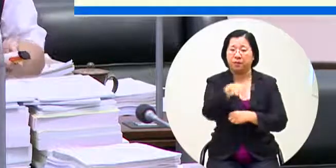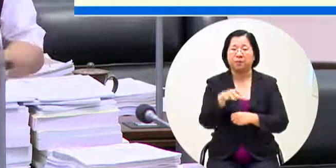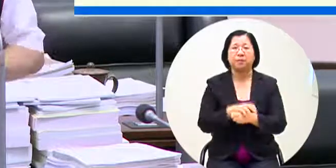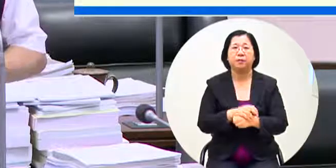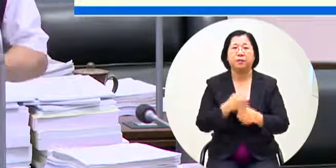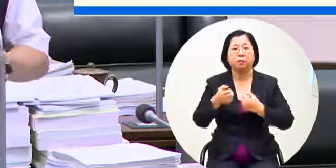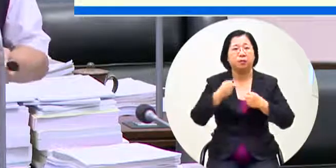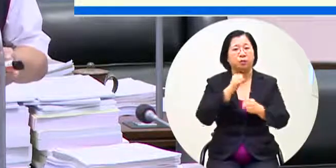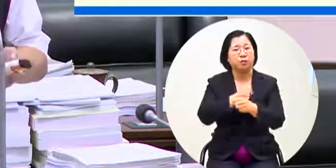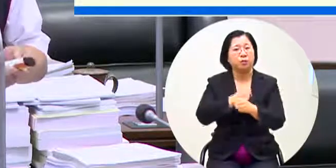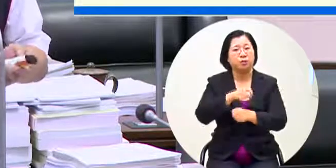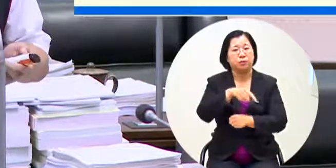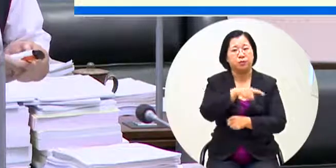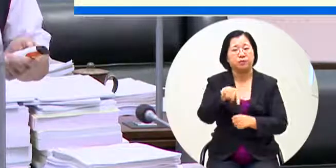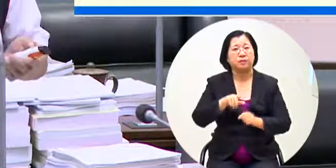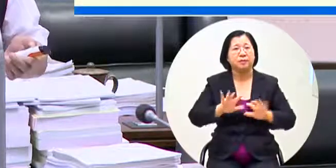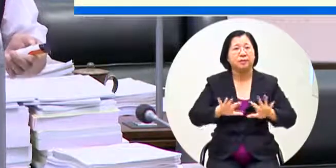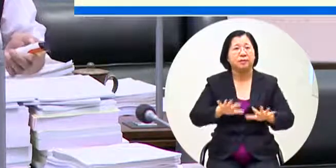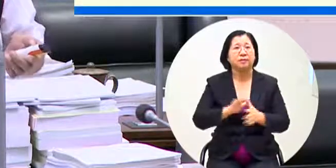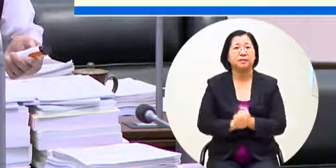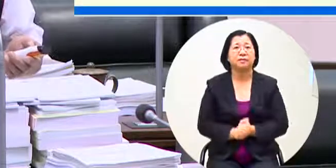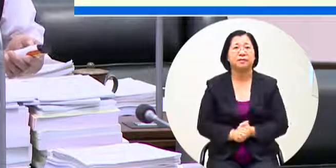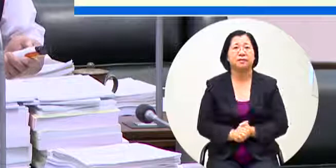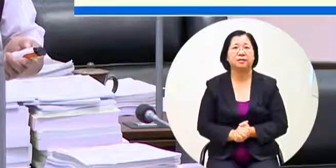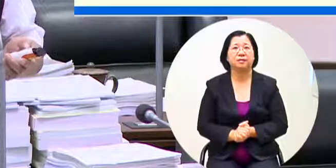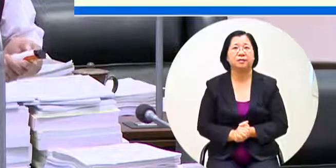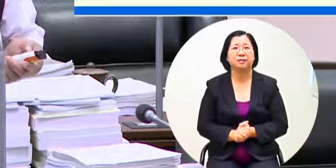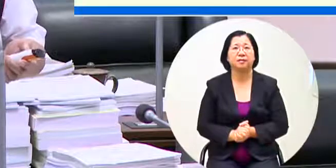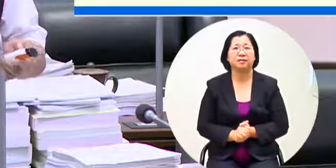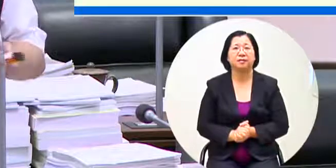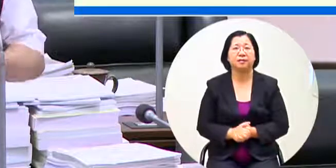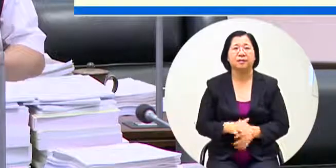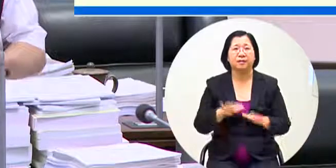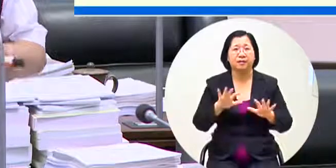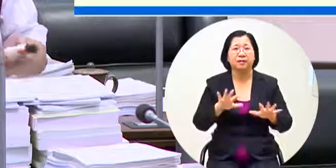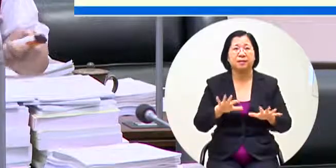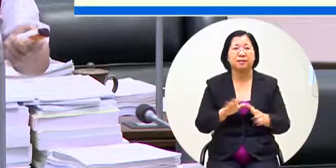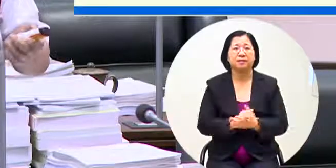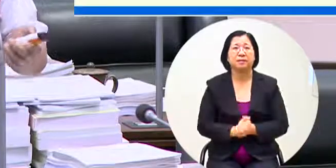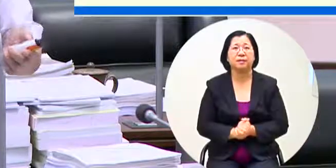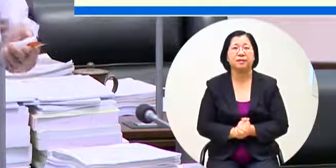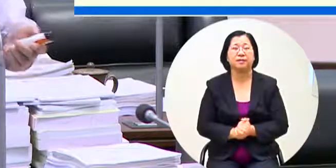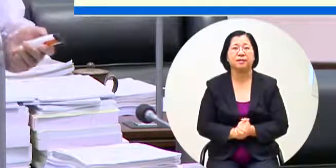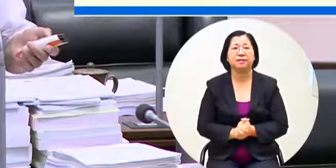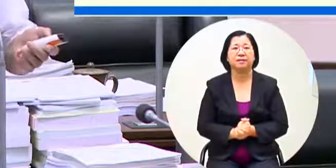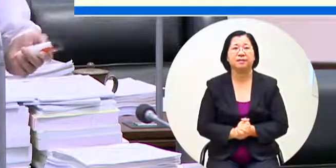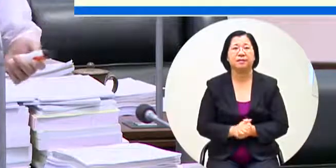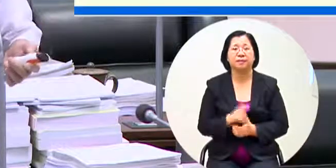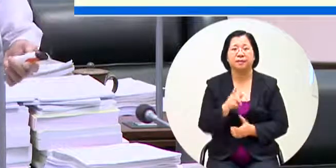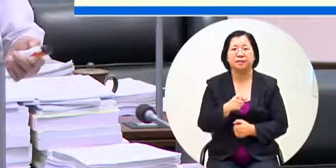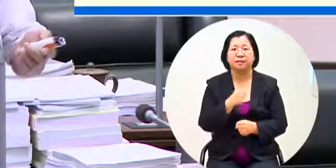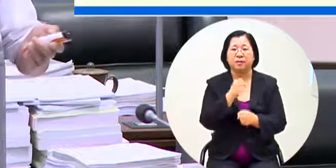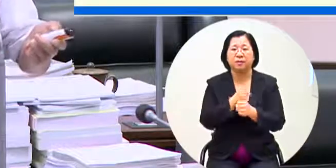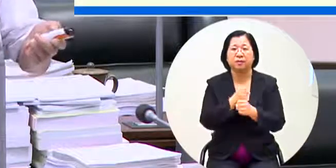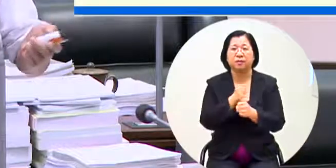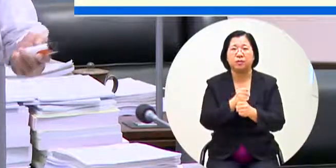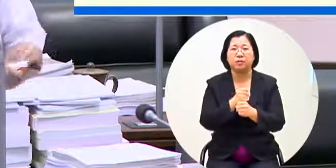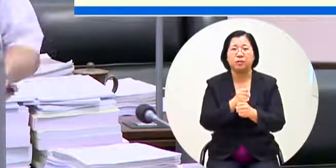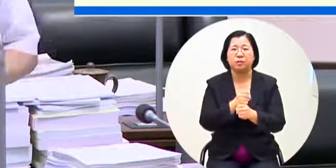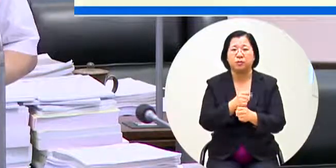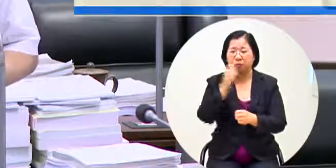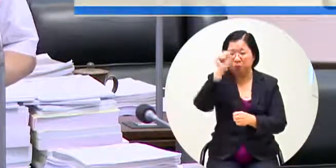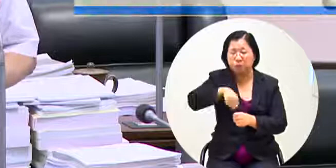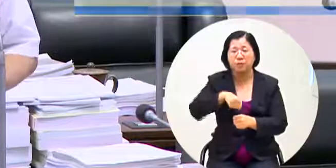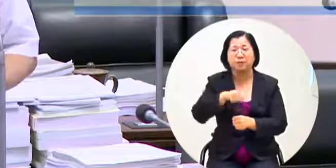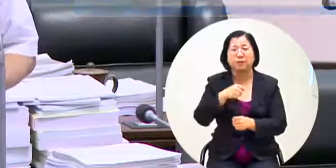三轻啦吼，三轻近目前啊，这个操作许可已经发了未？来，请简单答